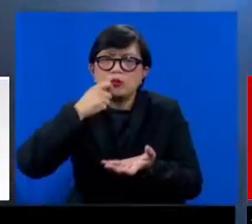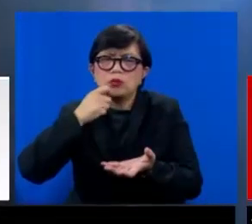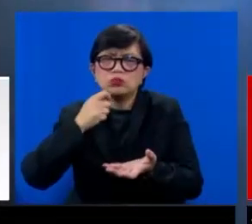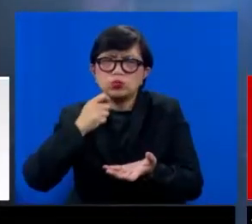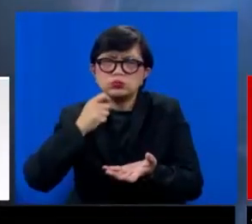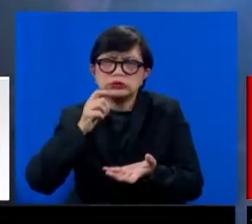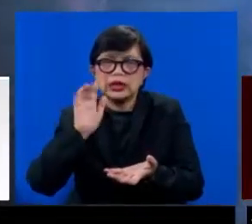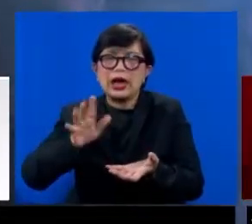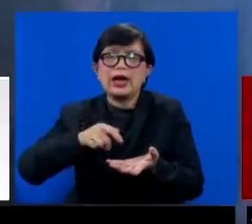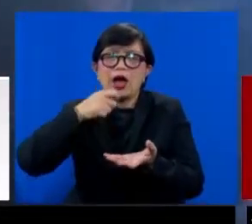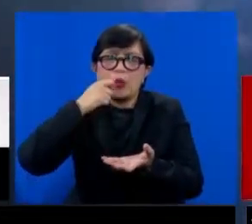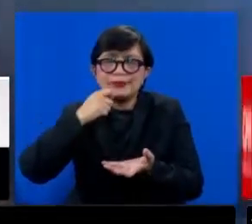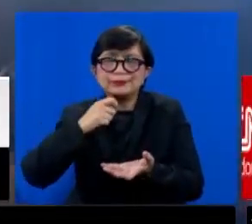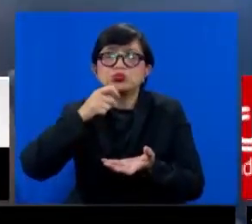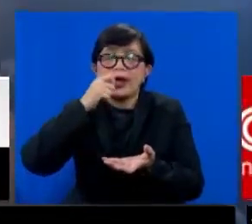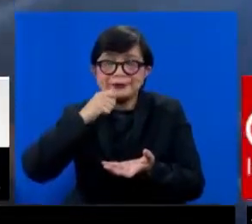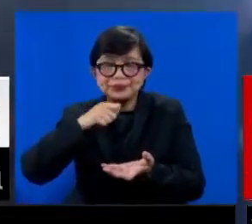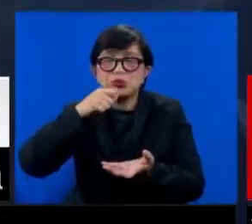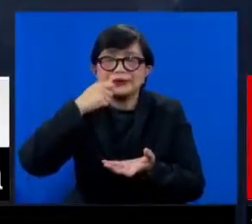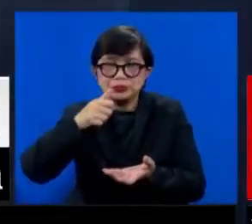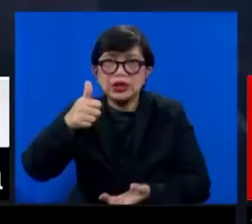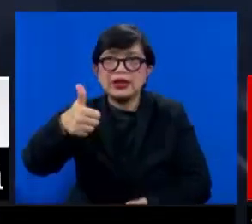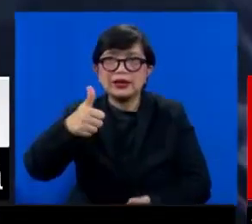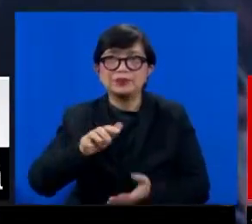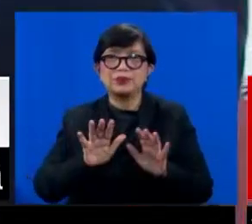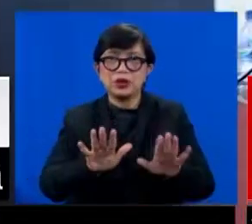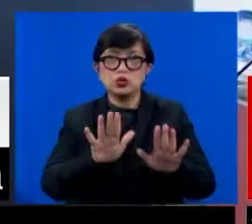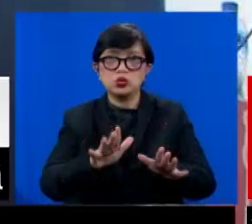kecil-kecil. Iya, bentar, mata pedes. Mata pedes.